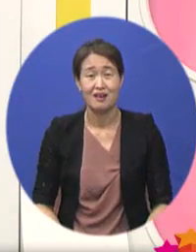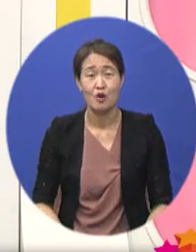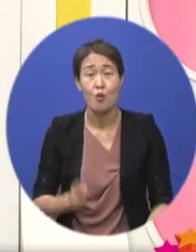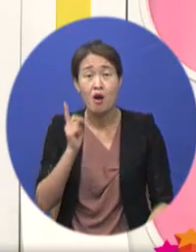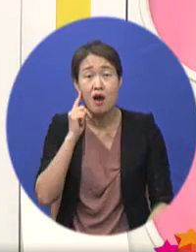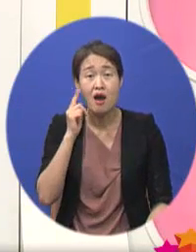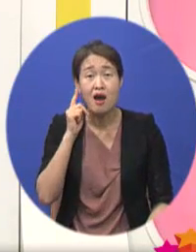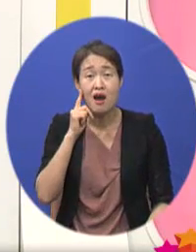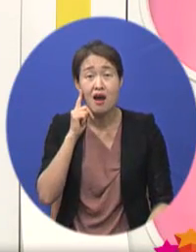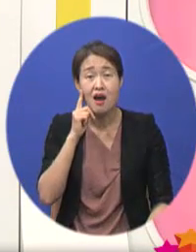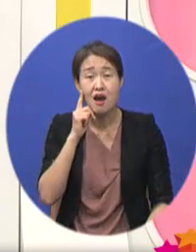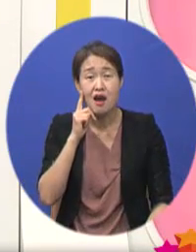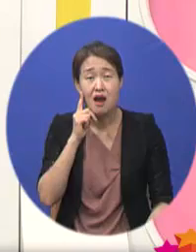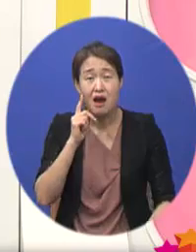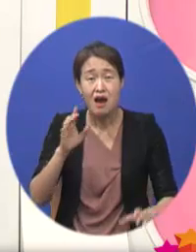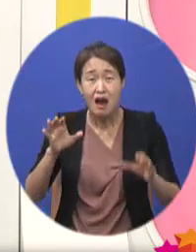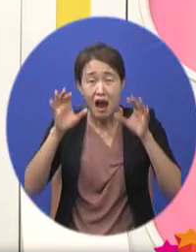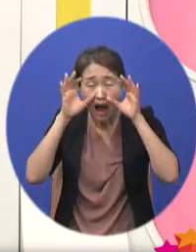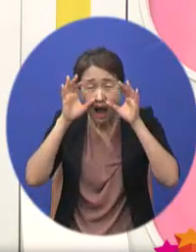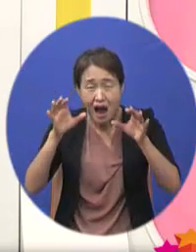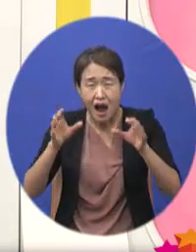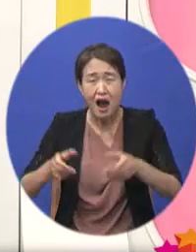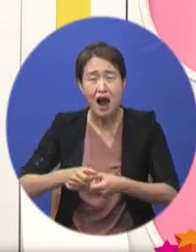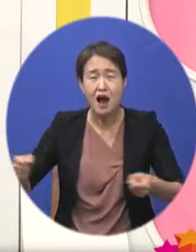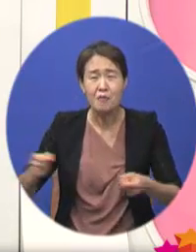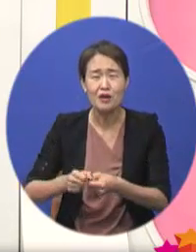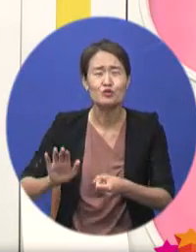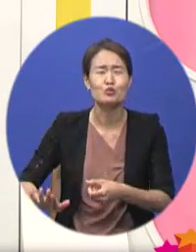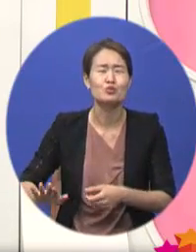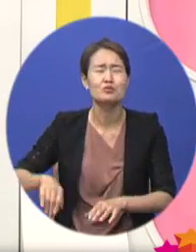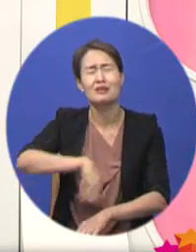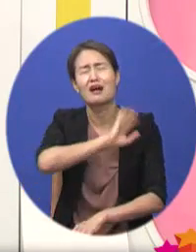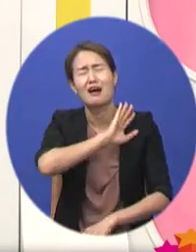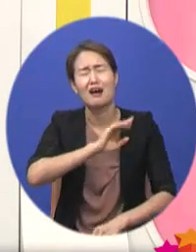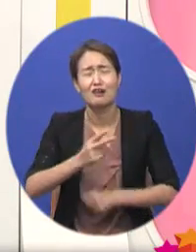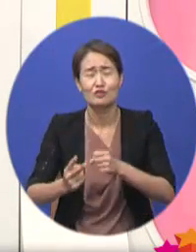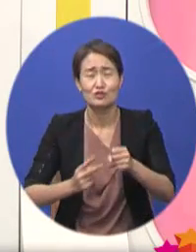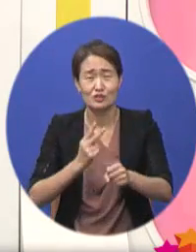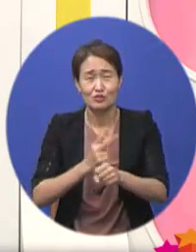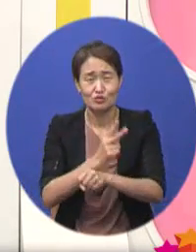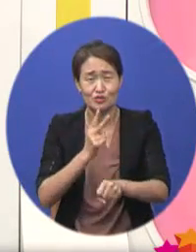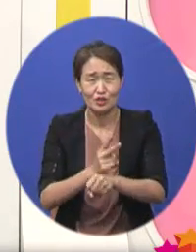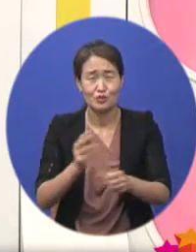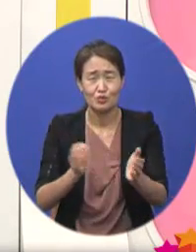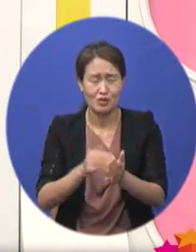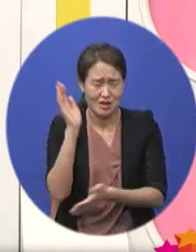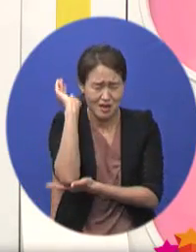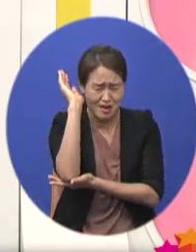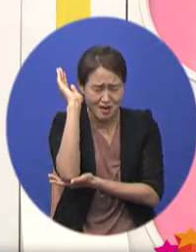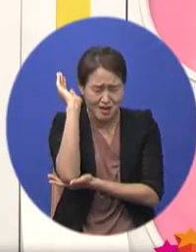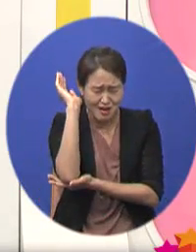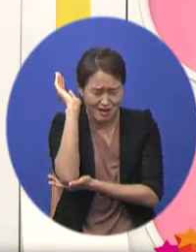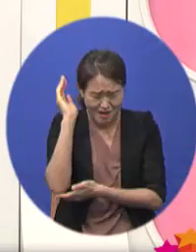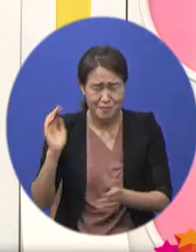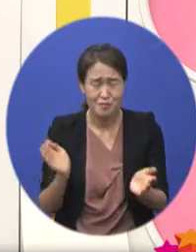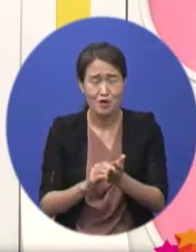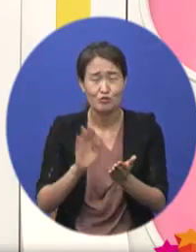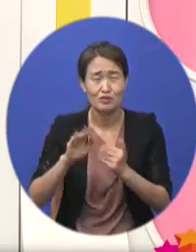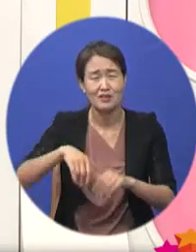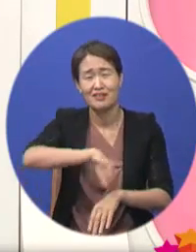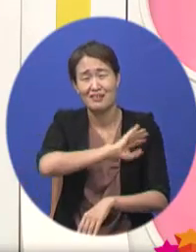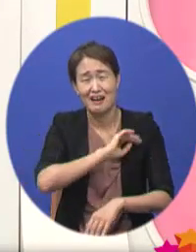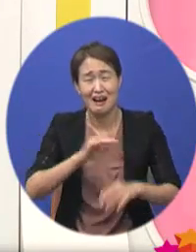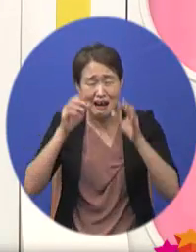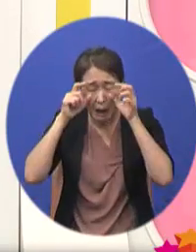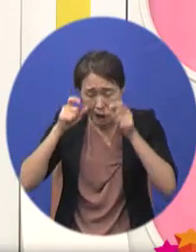놓고 가셨대요? 돋보기 안경하고 가방을 놓고 가버렸어요. 설명 두 시간 동안 하시고? 강의하시고. 세상에. 어떻게 한대요?